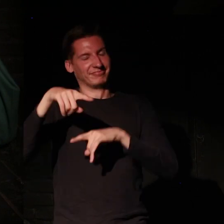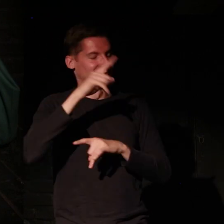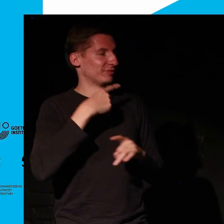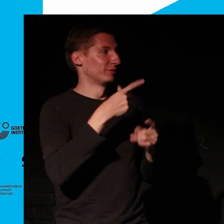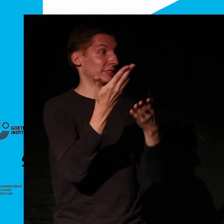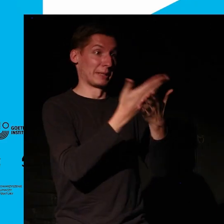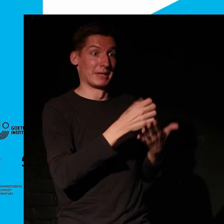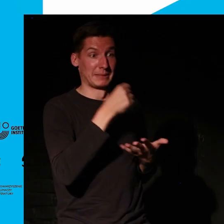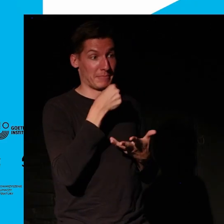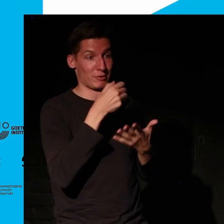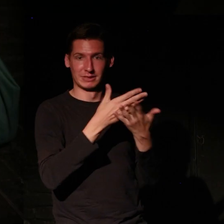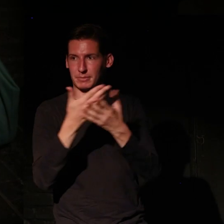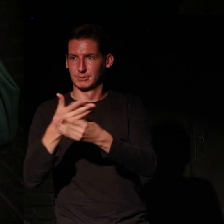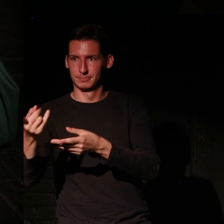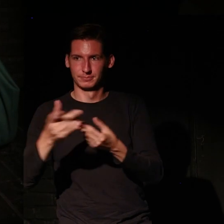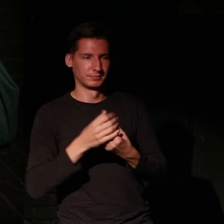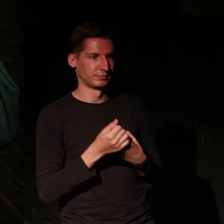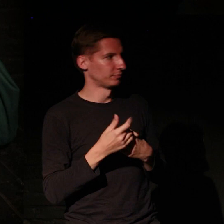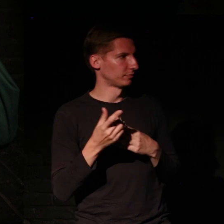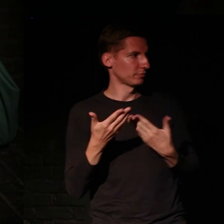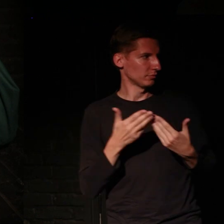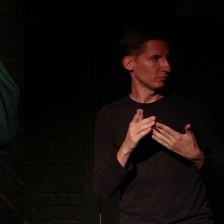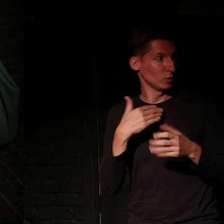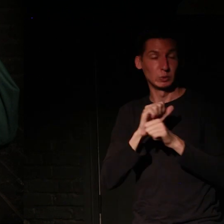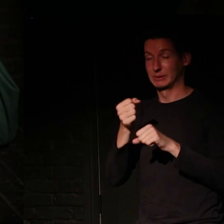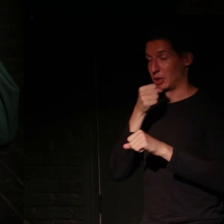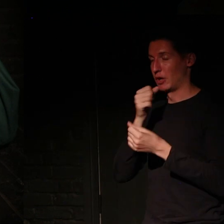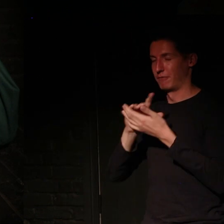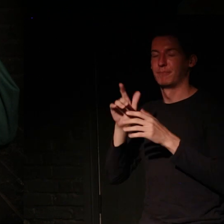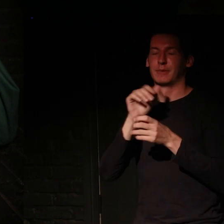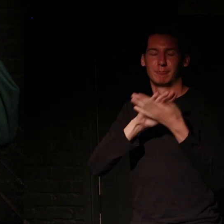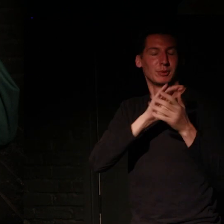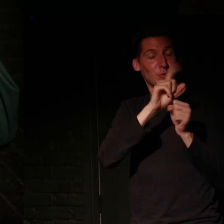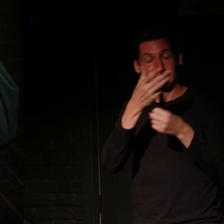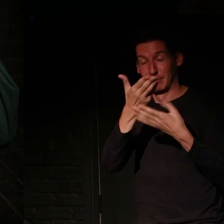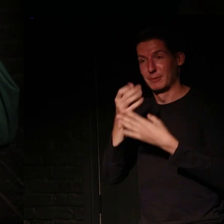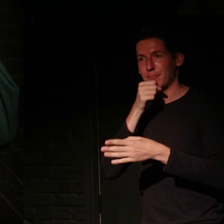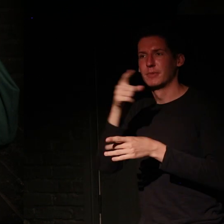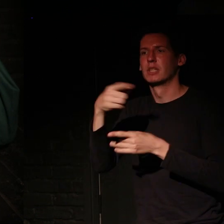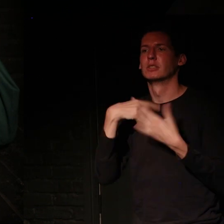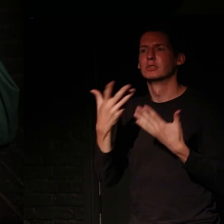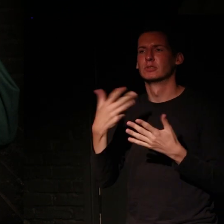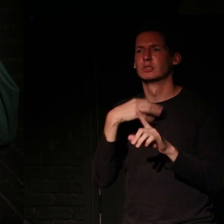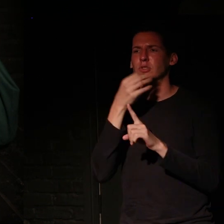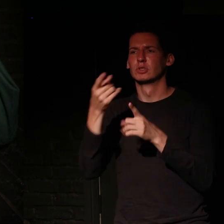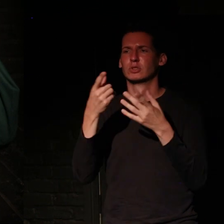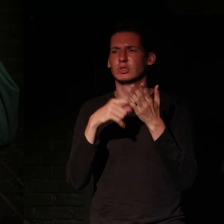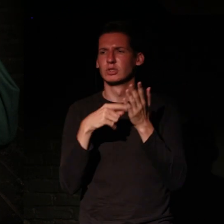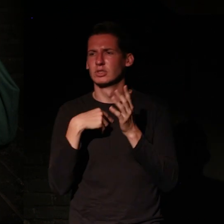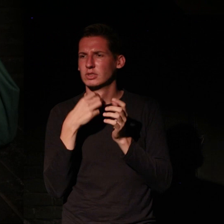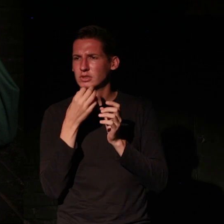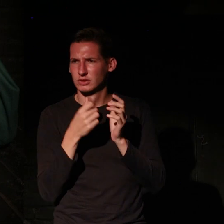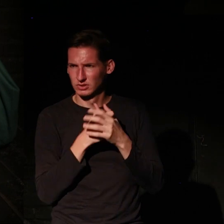Zapraszam do mikrofonu Państwa. A tu jeszcze Pani zada pytanie, przepraszam. Ja bym chciała dalej podjąć ten